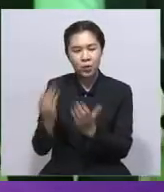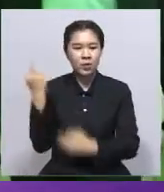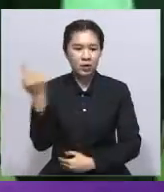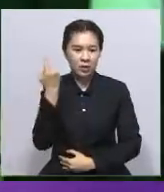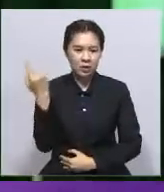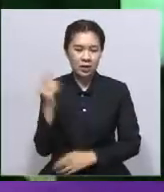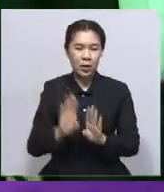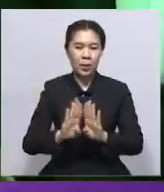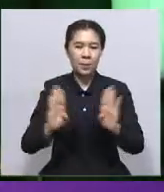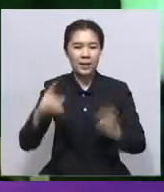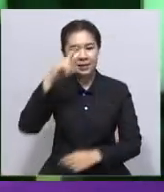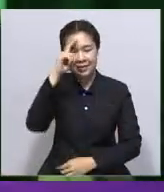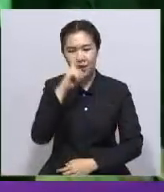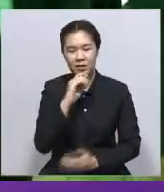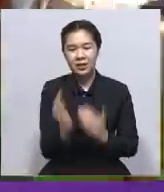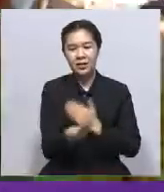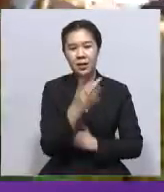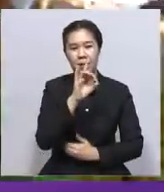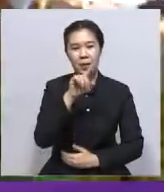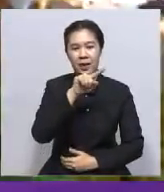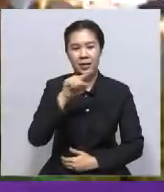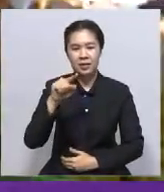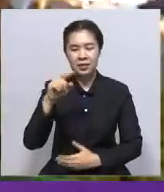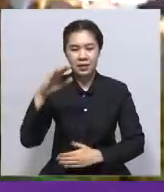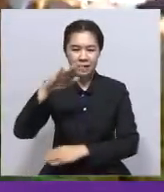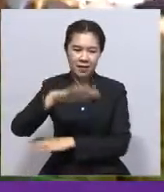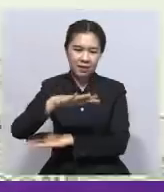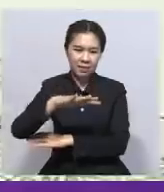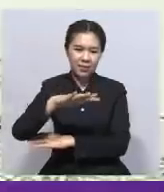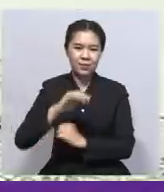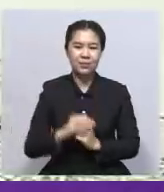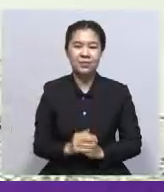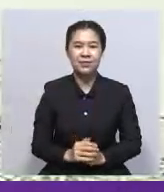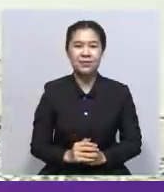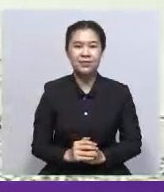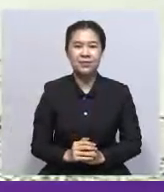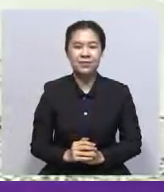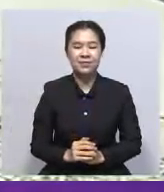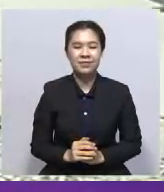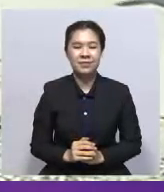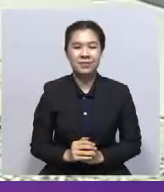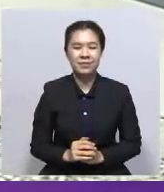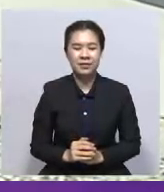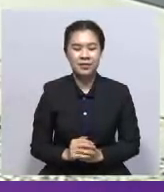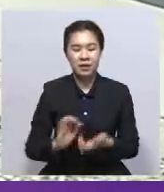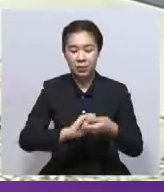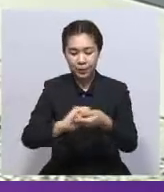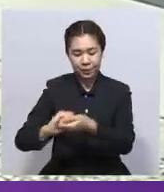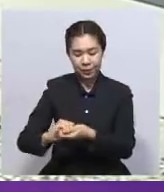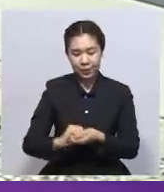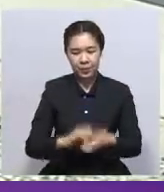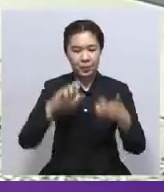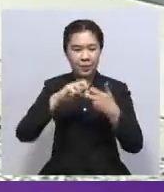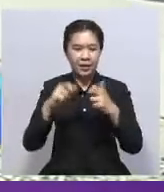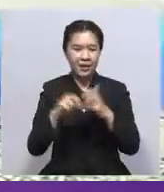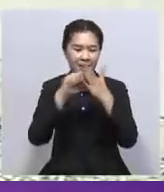ะในวันเสาร์อาทิตย์ในเวลา8 นาฬิกาและถึง17 นาฬิกาค่ะ และจากการร่วมมือกันแก้ไขปัญหา